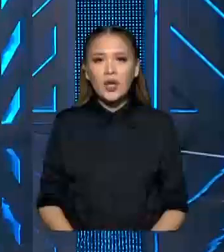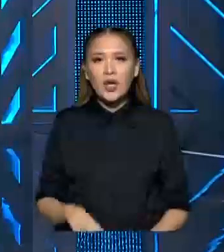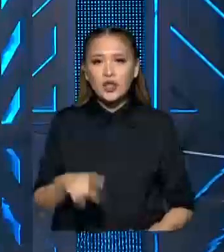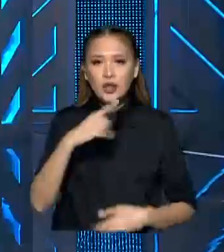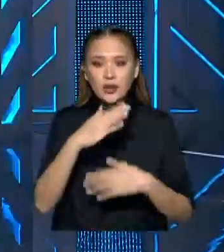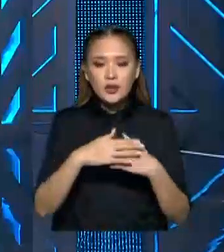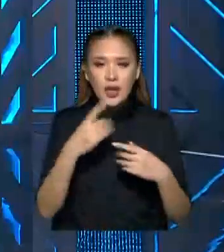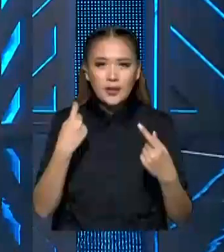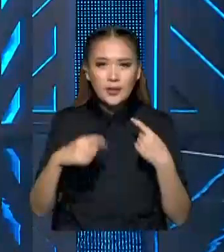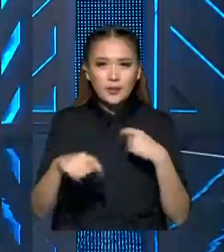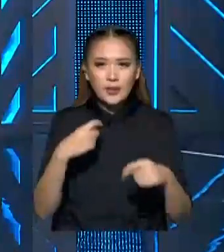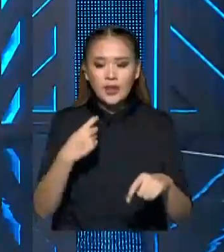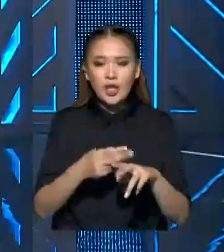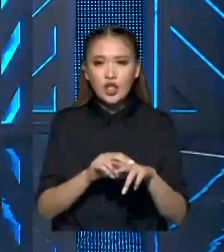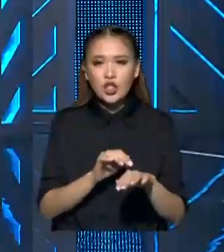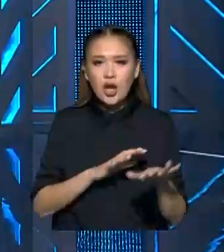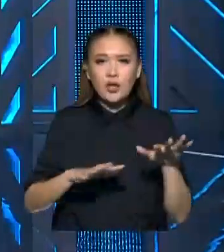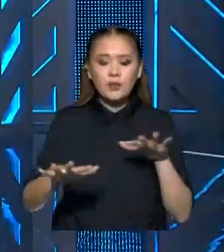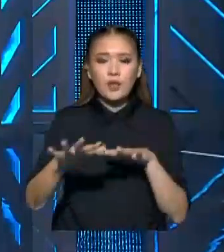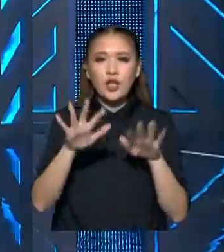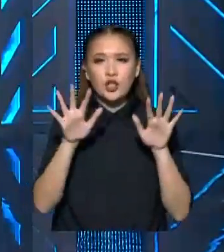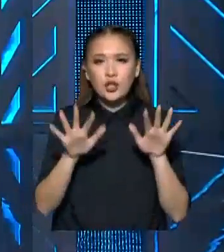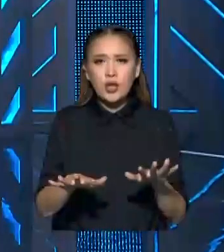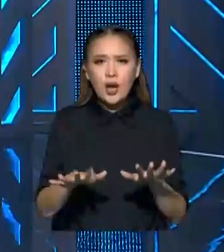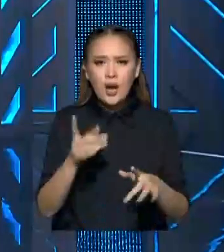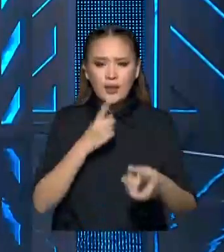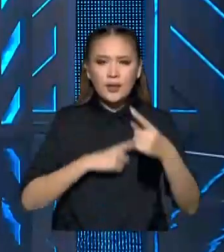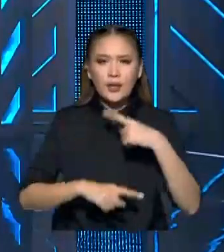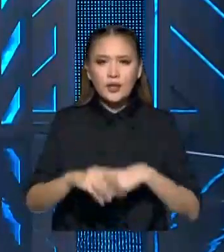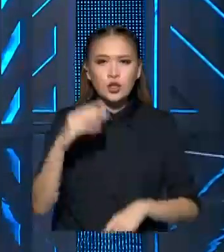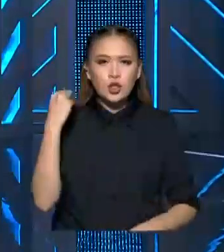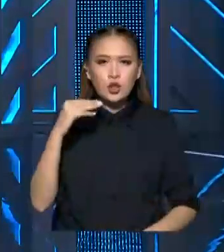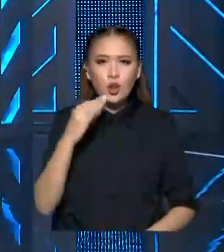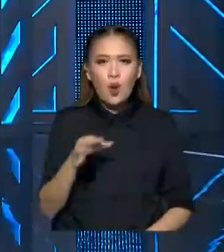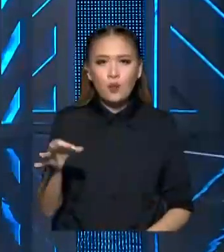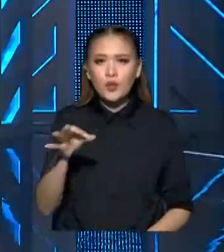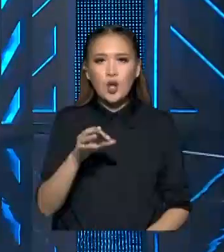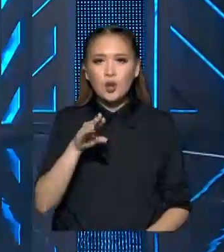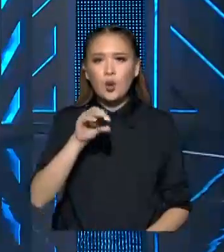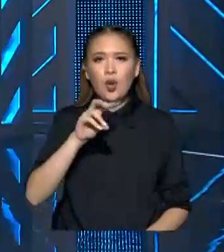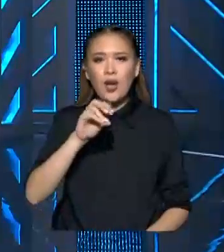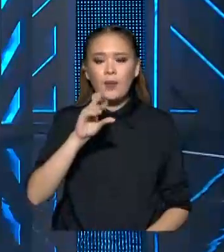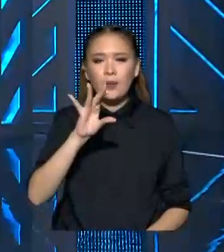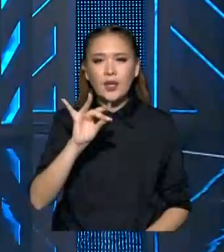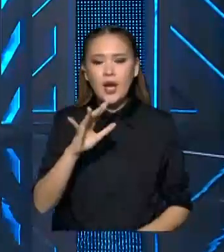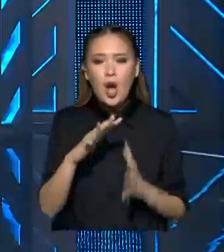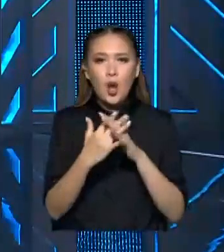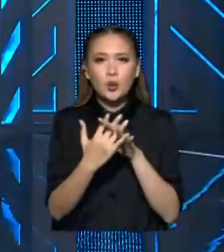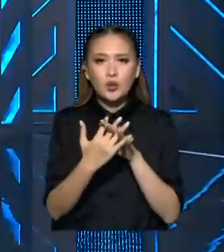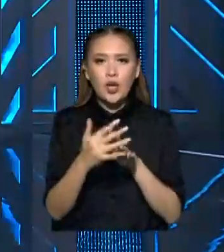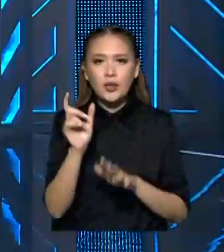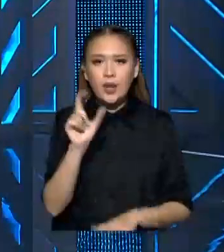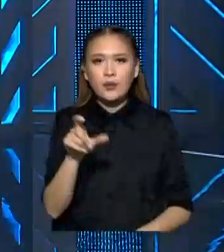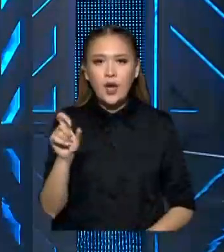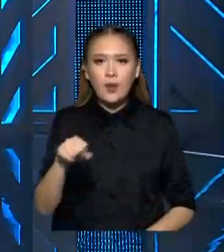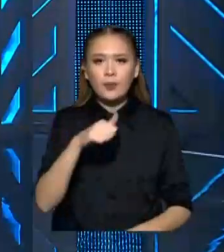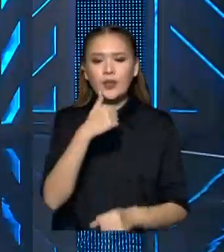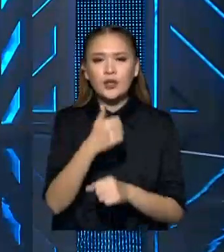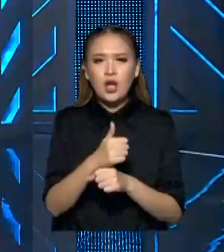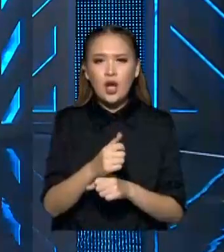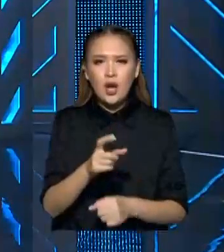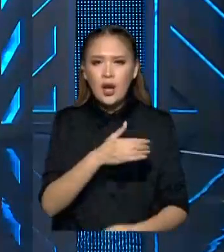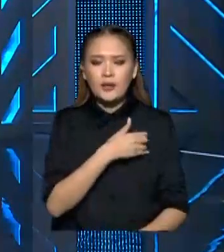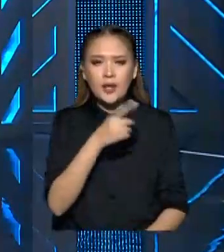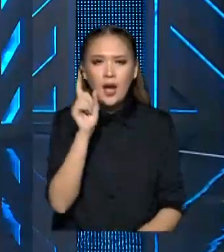Жекеге сатылып кеткен жайылымдық жерлер қайтарылсын. Түркістан облысындағы Төлеби ауданының тұрғындары жергілікті билікке осындай талап